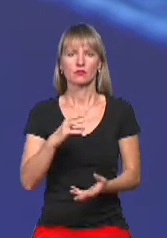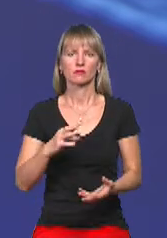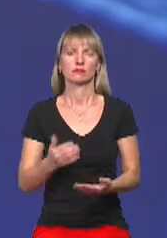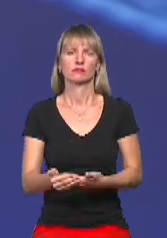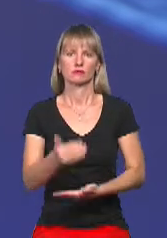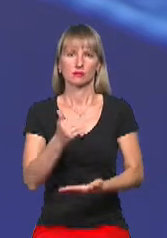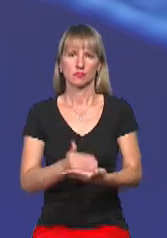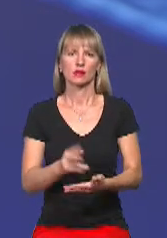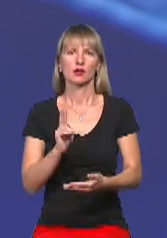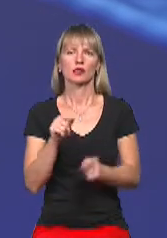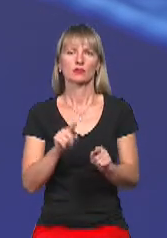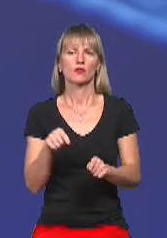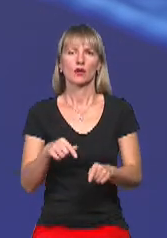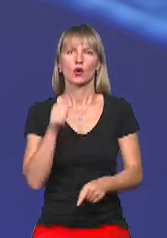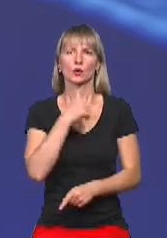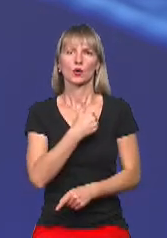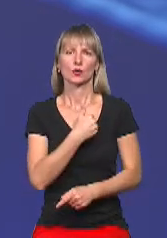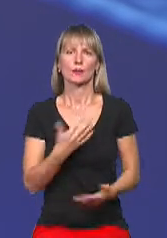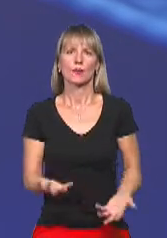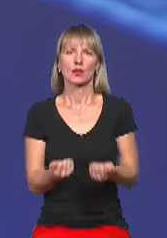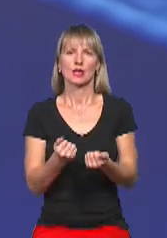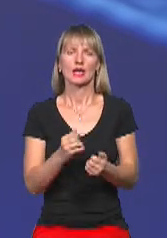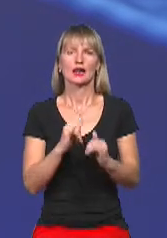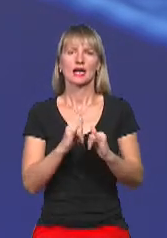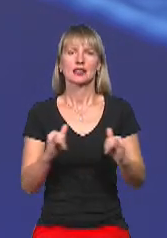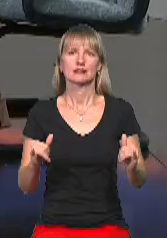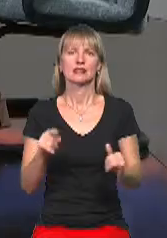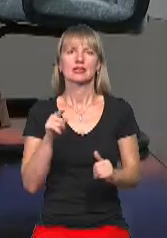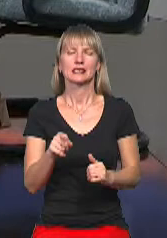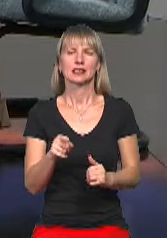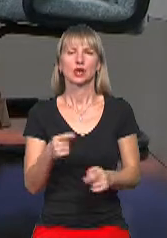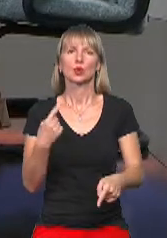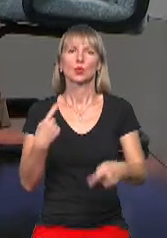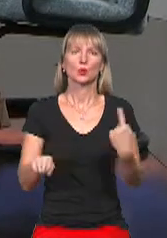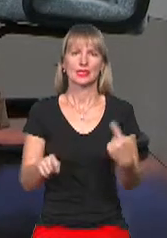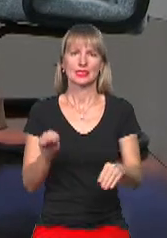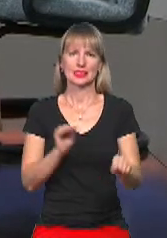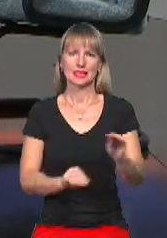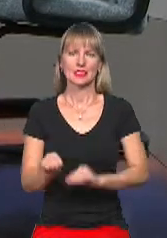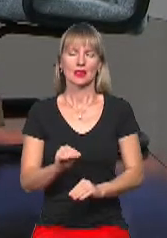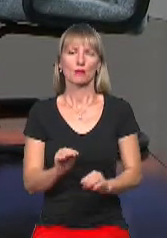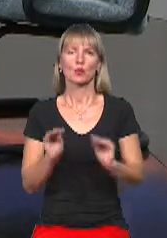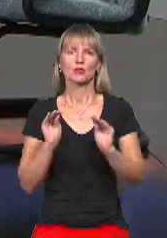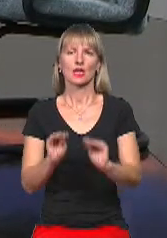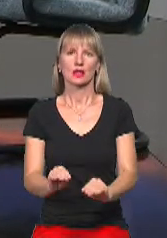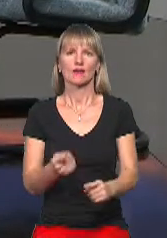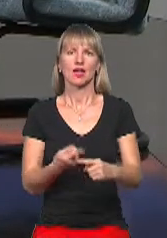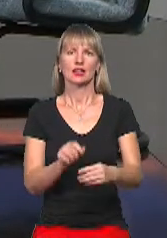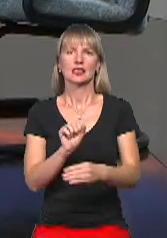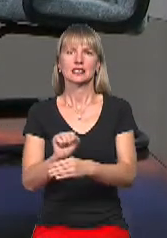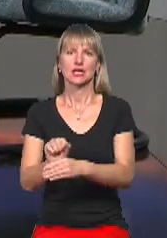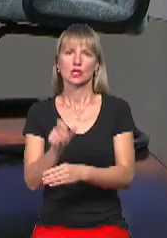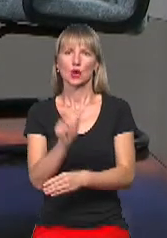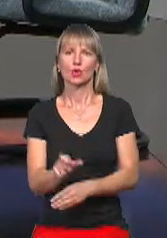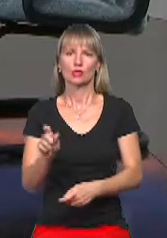что мы в этом году хотим поддерживать развитие именно этих альтернативных систем и именно устанавливание этих станций